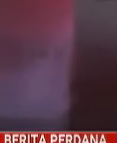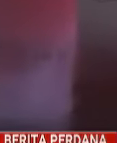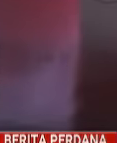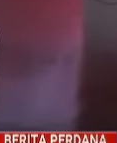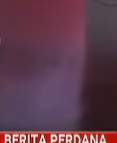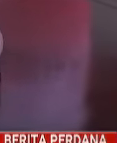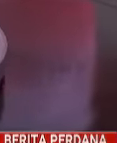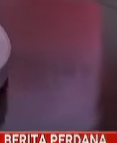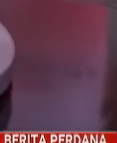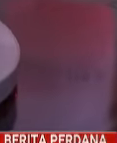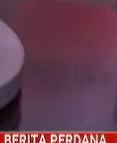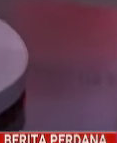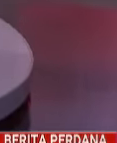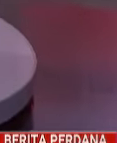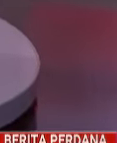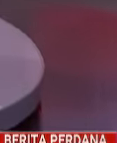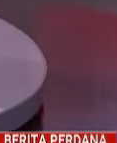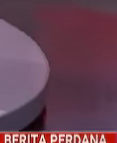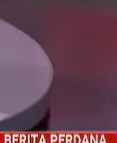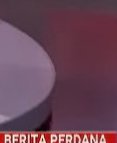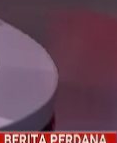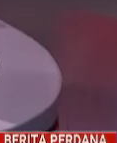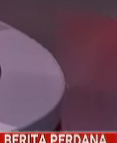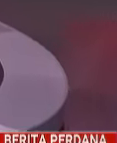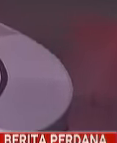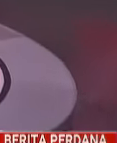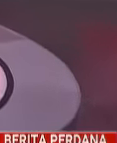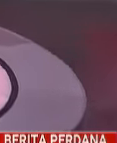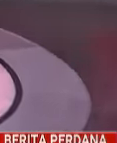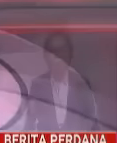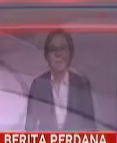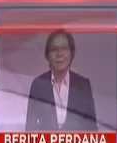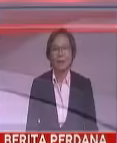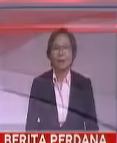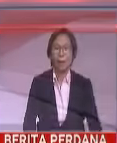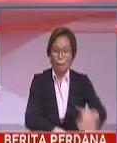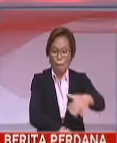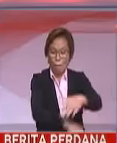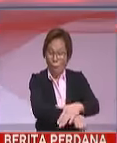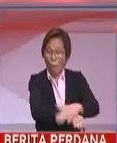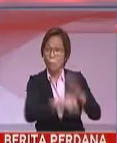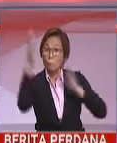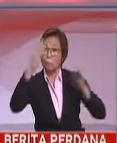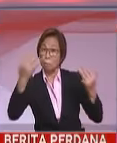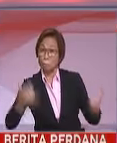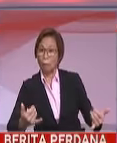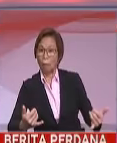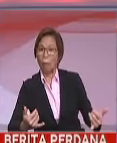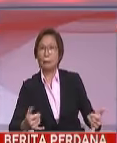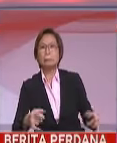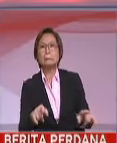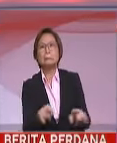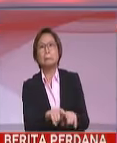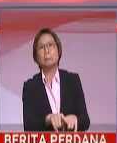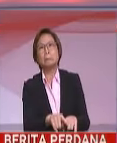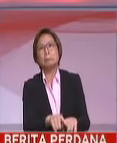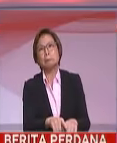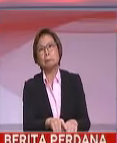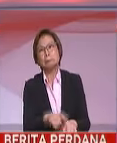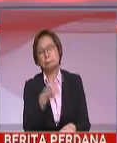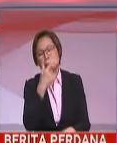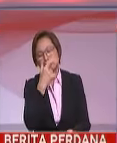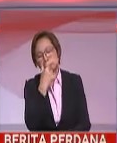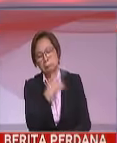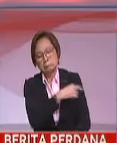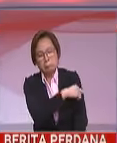Assalamualaikum. Terima kasih Faris dan juga Hazel. Arena bola sepak tempatan hari ini bagaikan berkabung